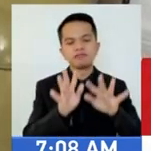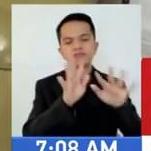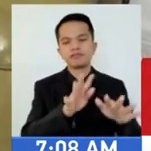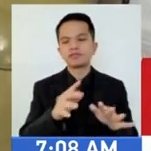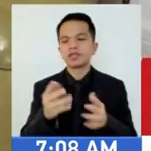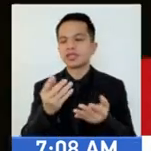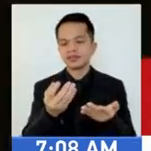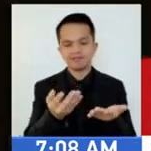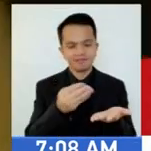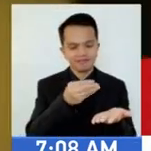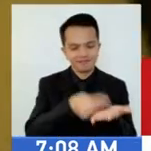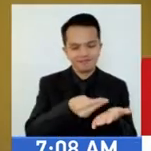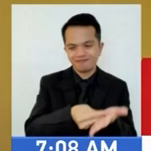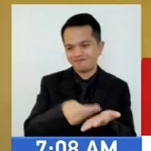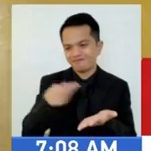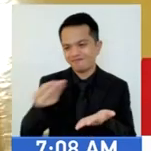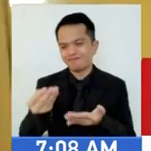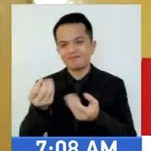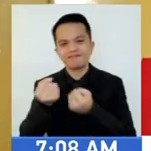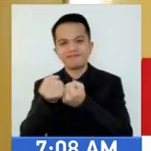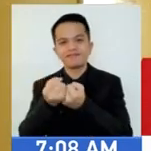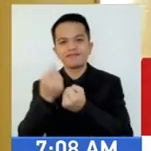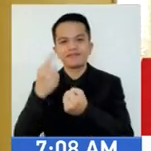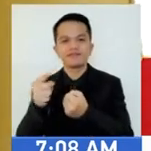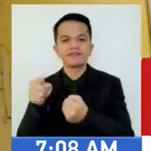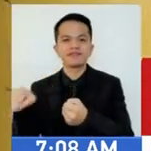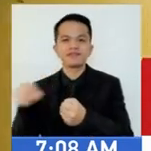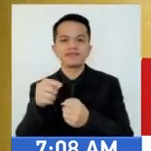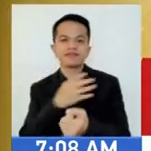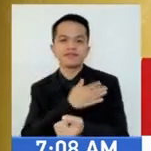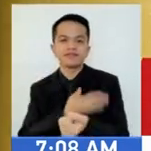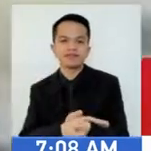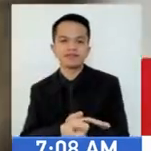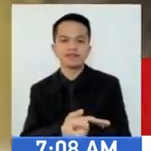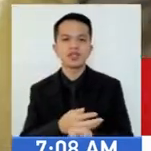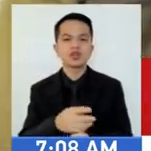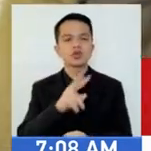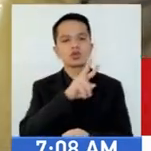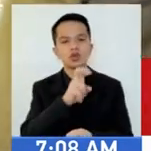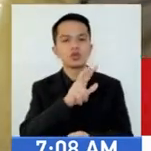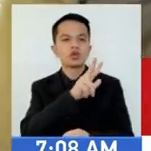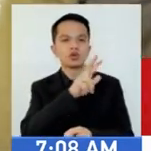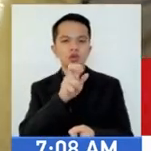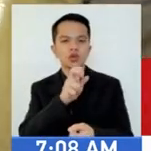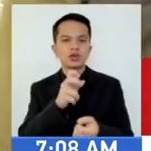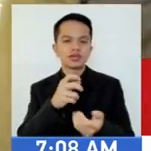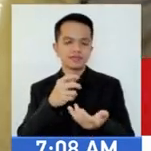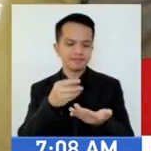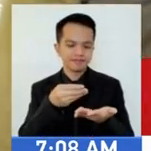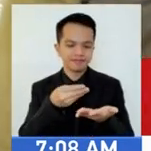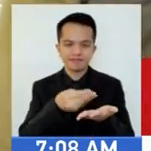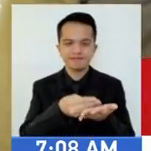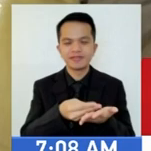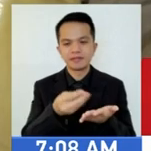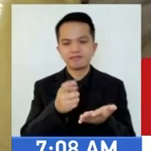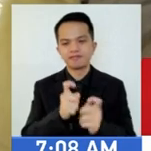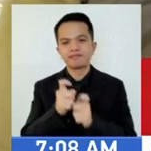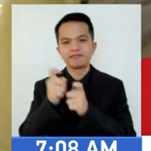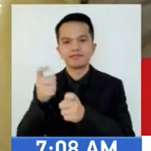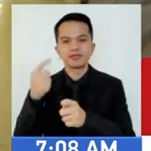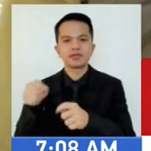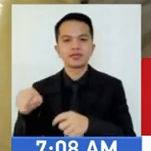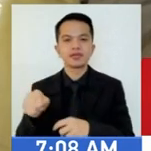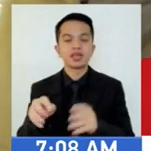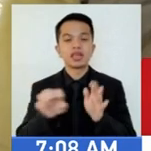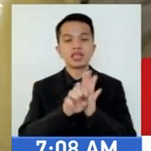apong binubuhay niya gamit ang 200 hanggang 300 kita kada araw. Eh pagka nasira yung sidecar, naplatan, sira